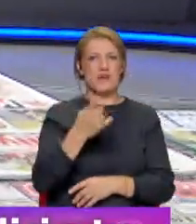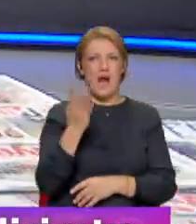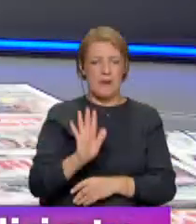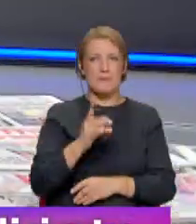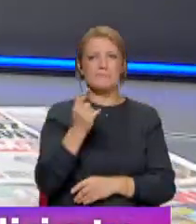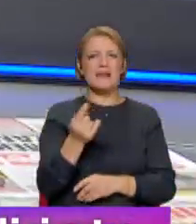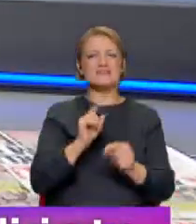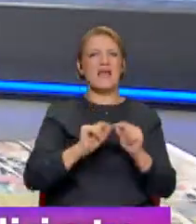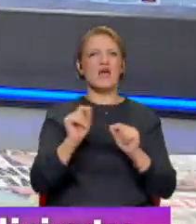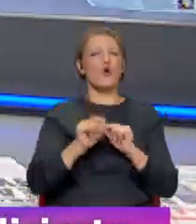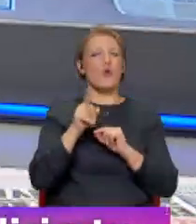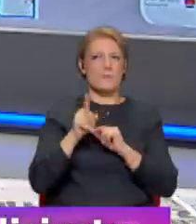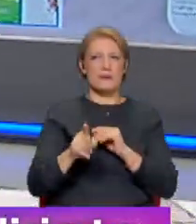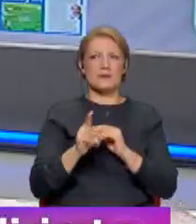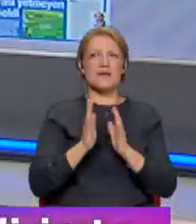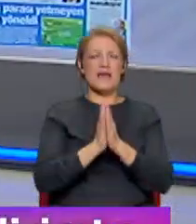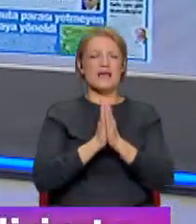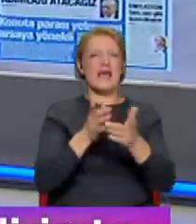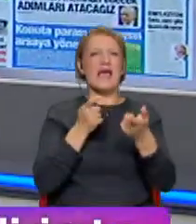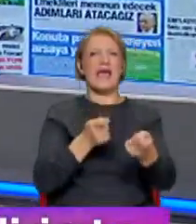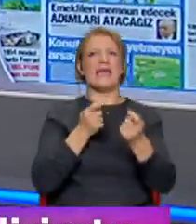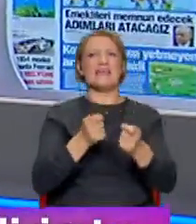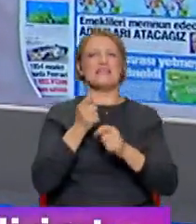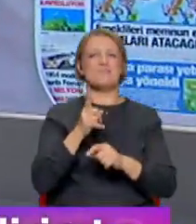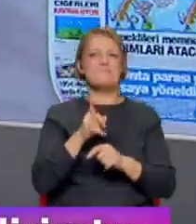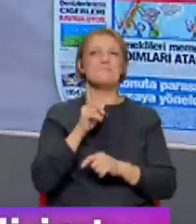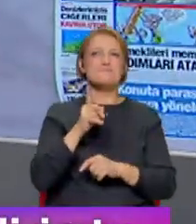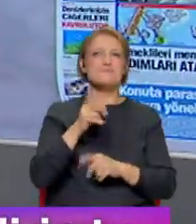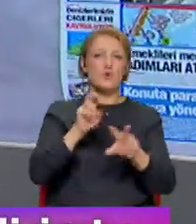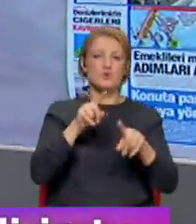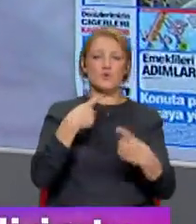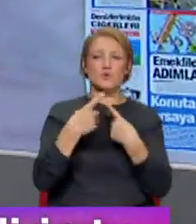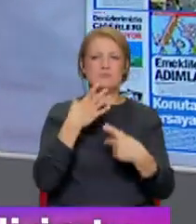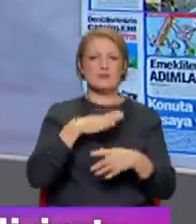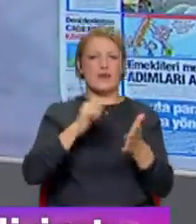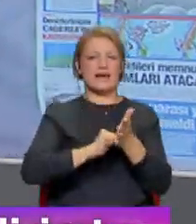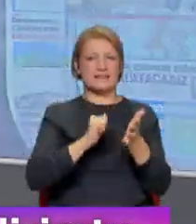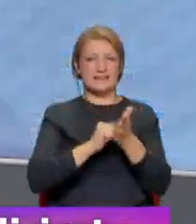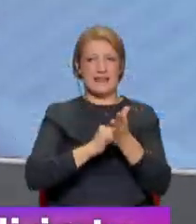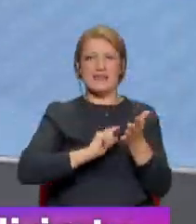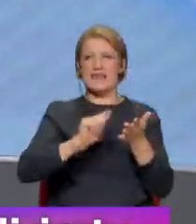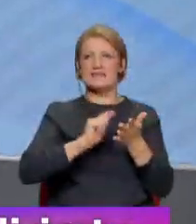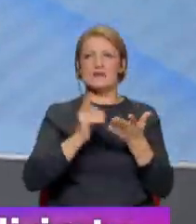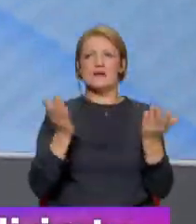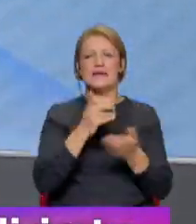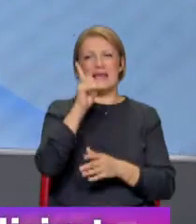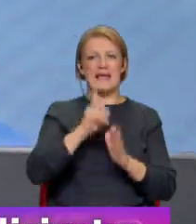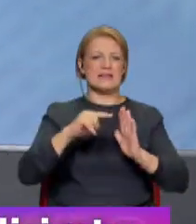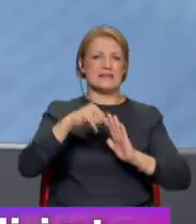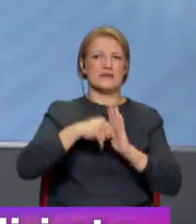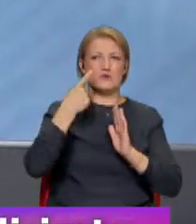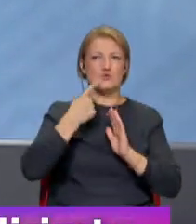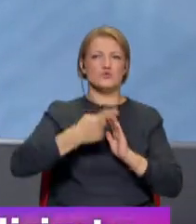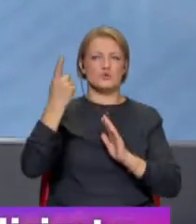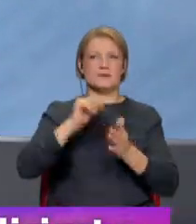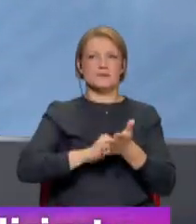biraz ekonomi penceresini özür diliyorum eğitim penceresini biraz aralayalım istiyoruz gazete yansımaları ile ilk detayımız cumhuriyet